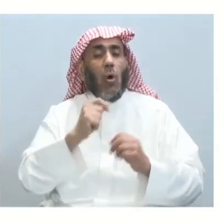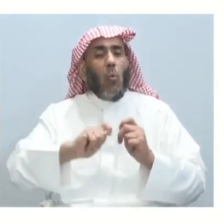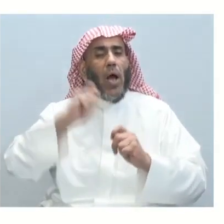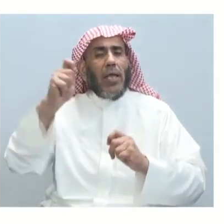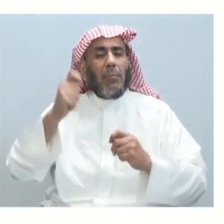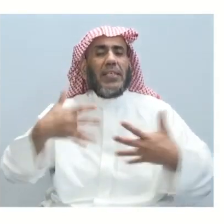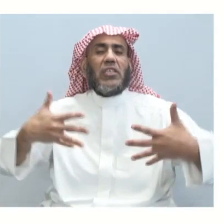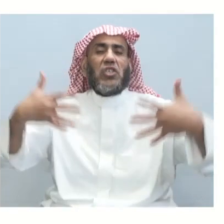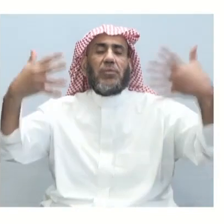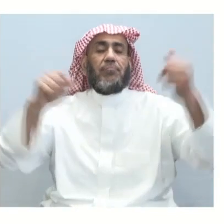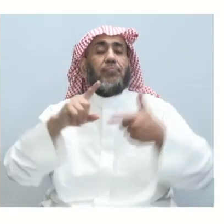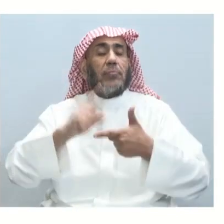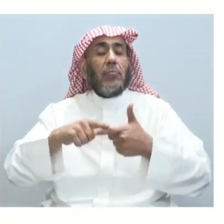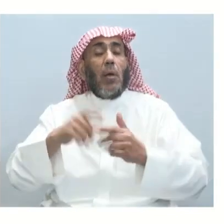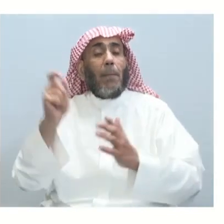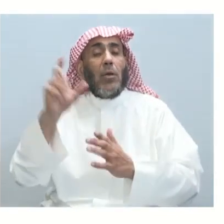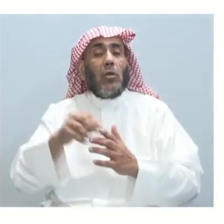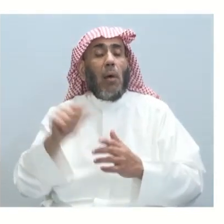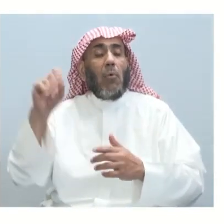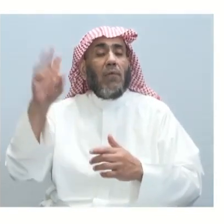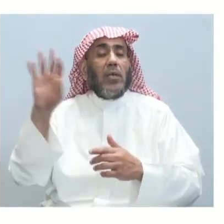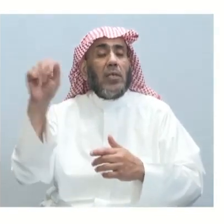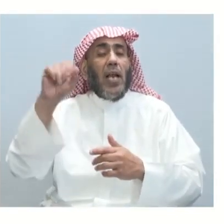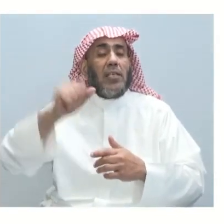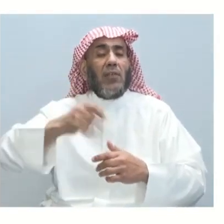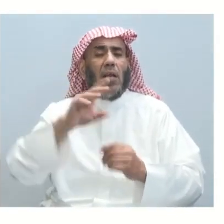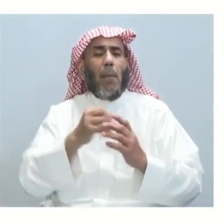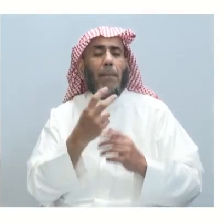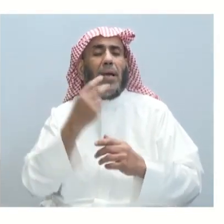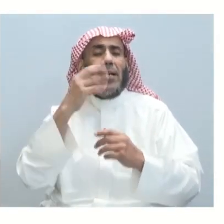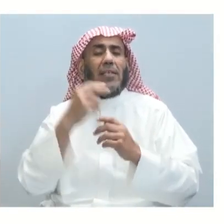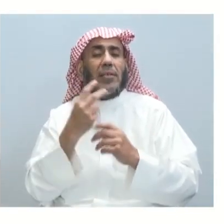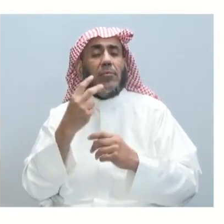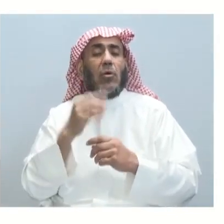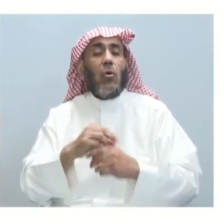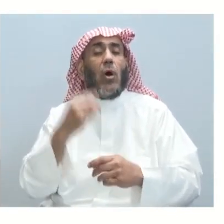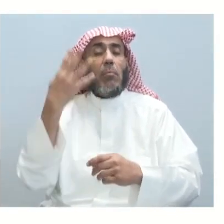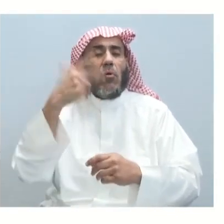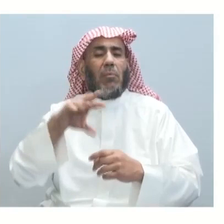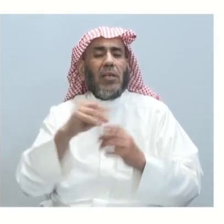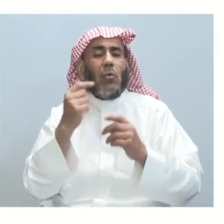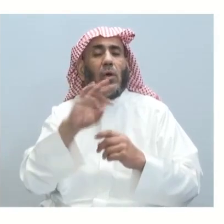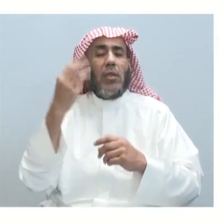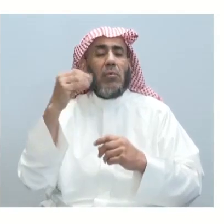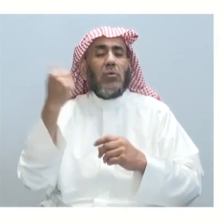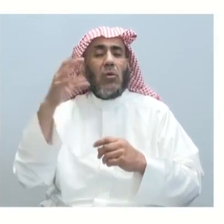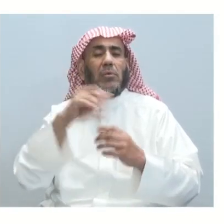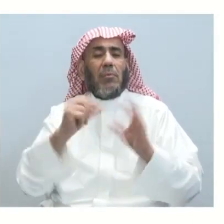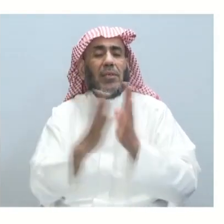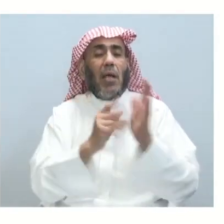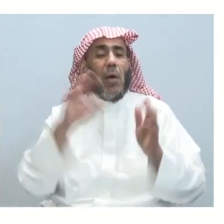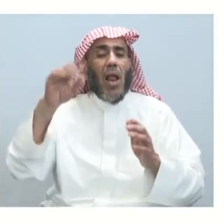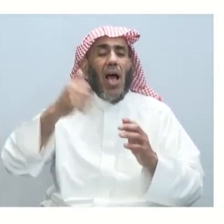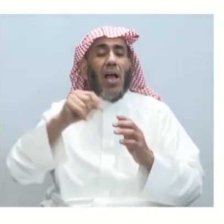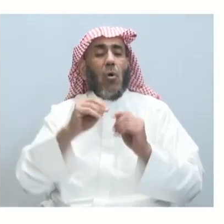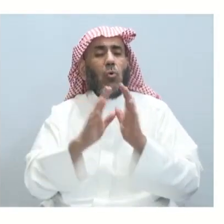الشعر ثالثا من كتاب ايضا ابو الفرج صف هاني 284 و 356 صاحب كتاب الاغاني